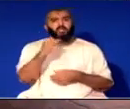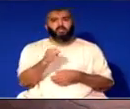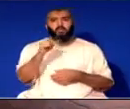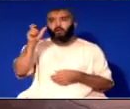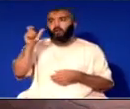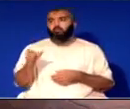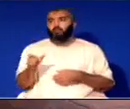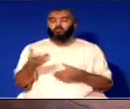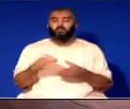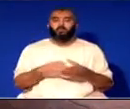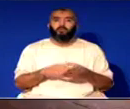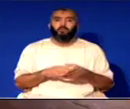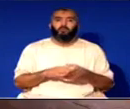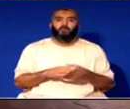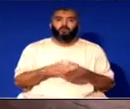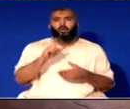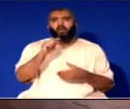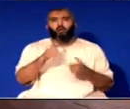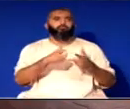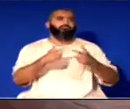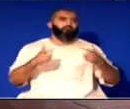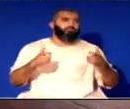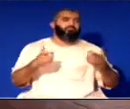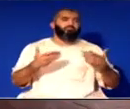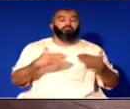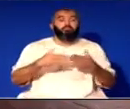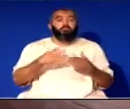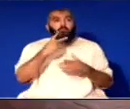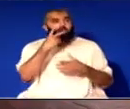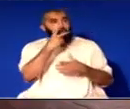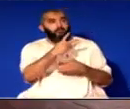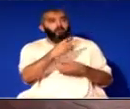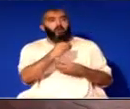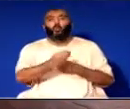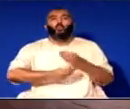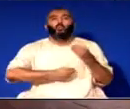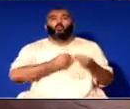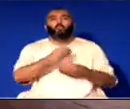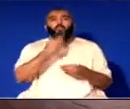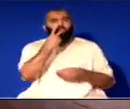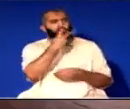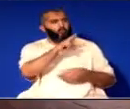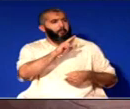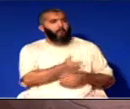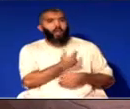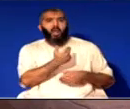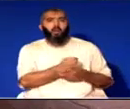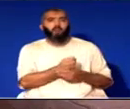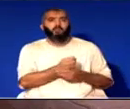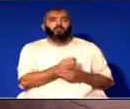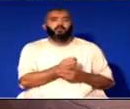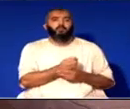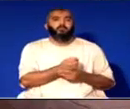عندنا القاعدة الشرعية وتقول بمعنى أن من رأى منكم منكرا فليغيره بيده، فإن لم يستطع فبلسانه، فإن لم